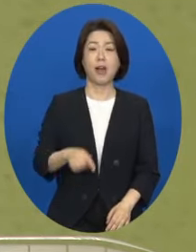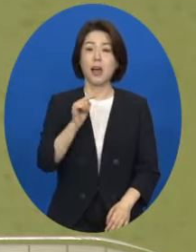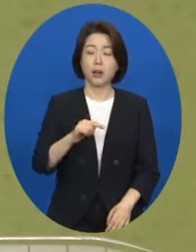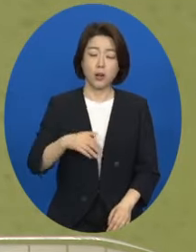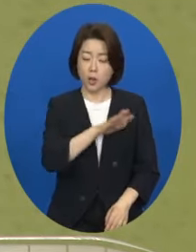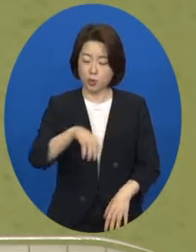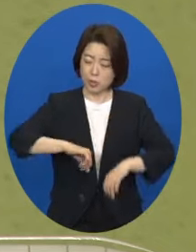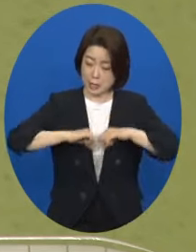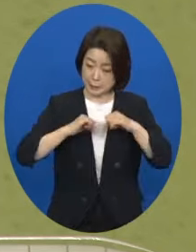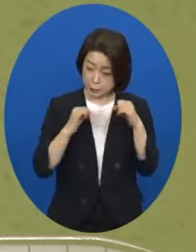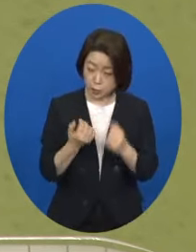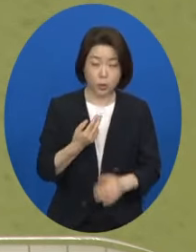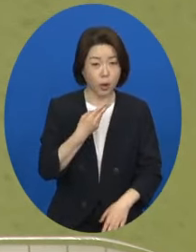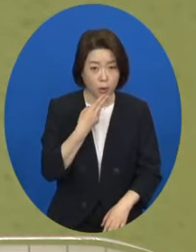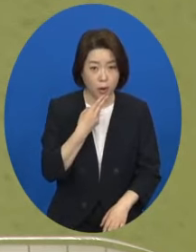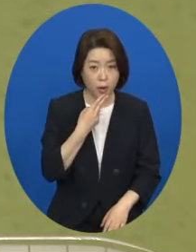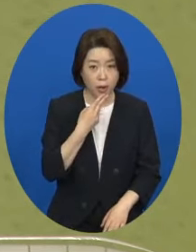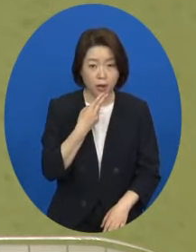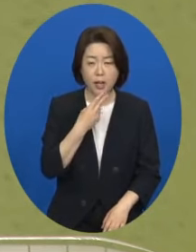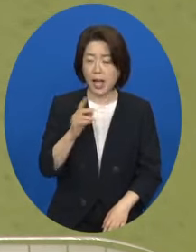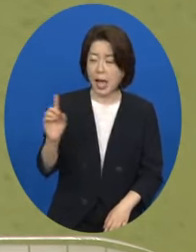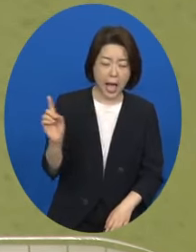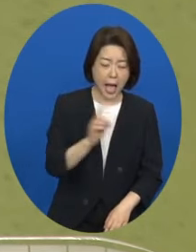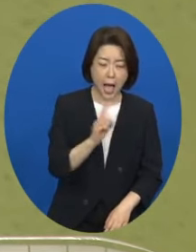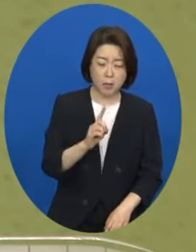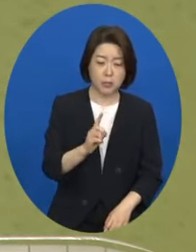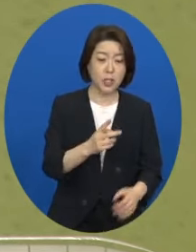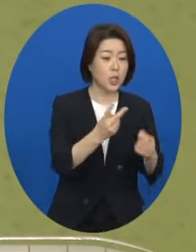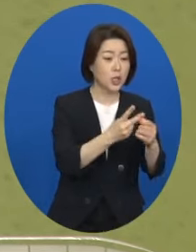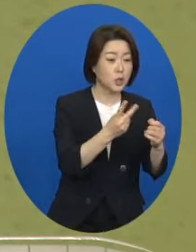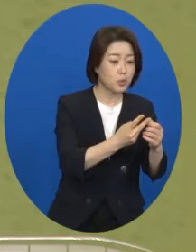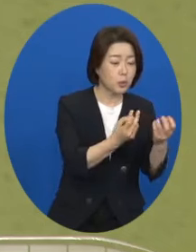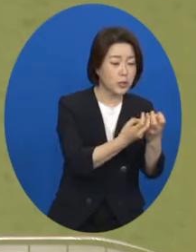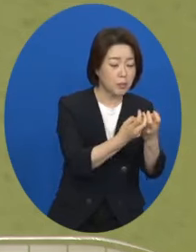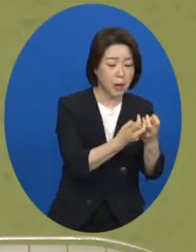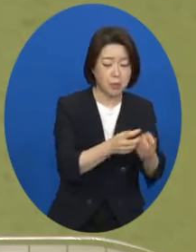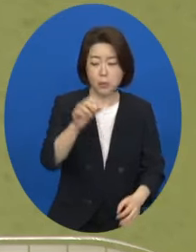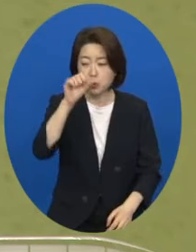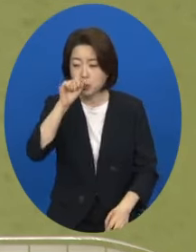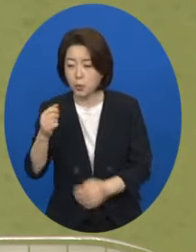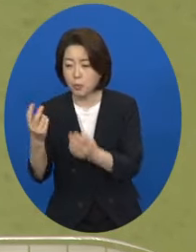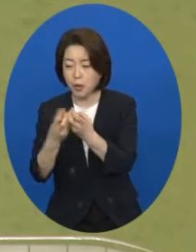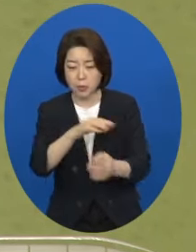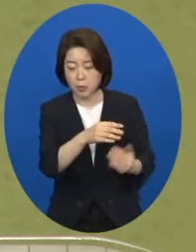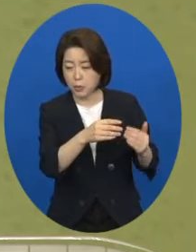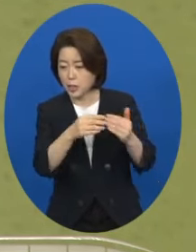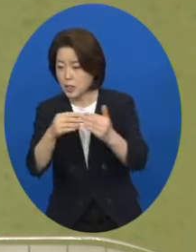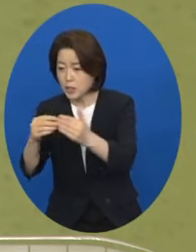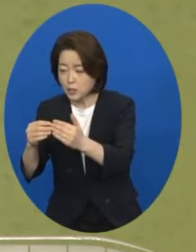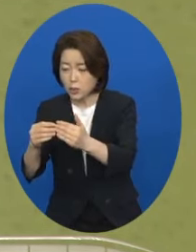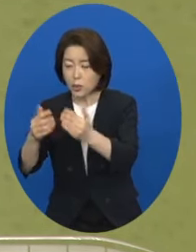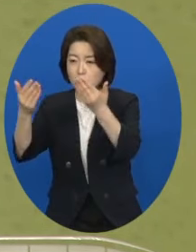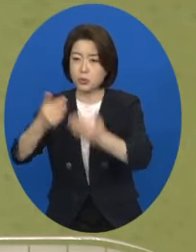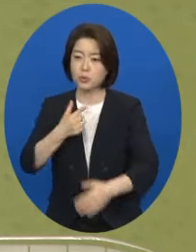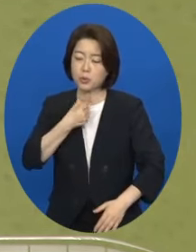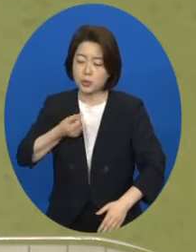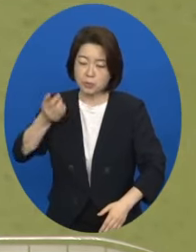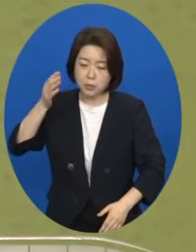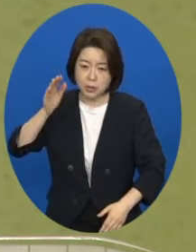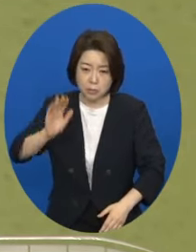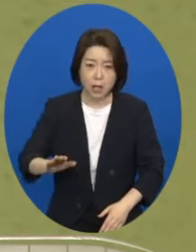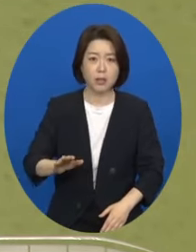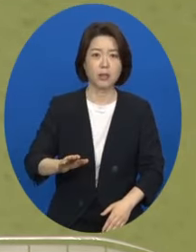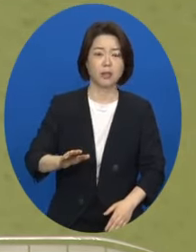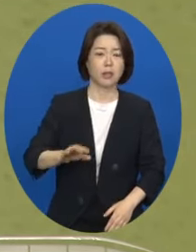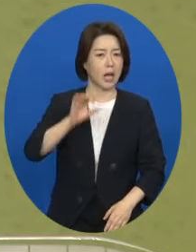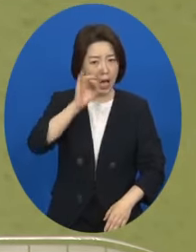우리가 순종하지 않으면 아무리 차선을 최선으로 하나님이 인도하시려 해도 안 되는 겁니다.